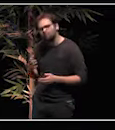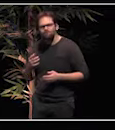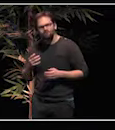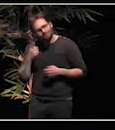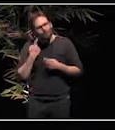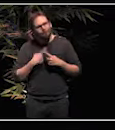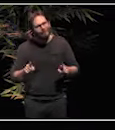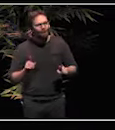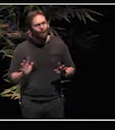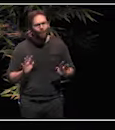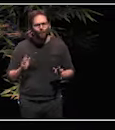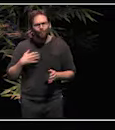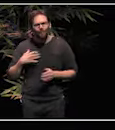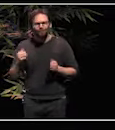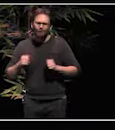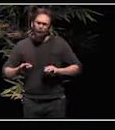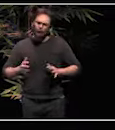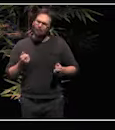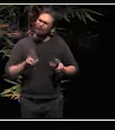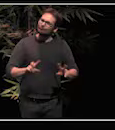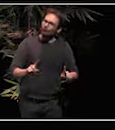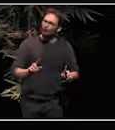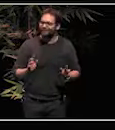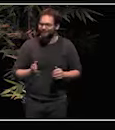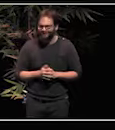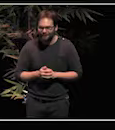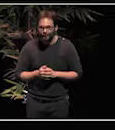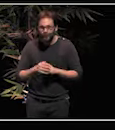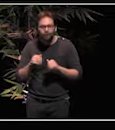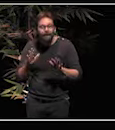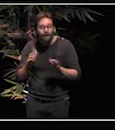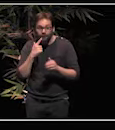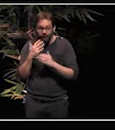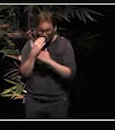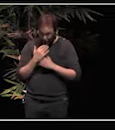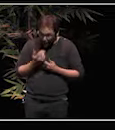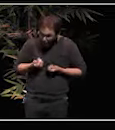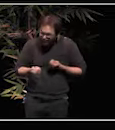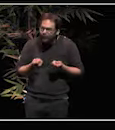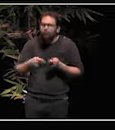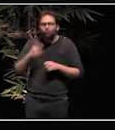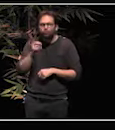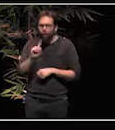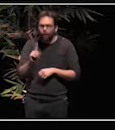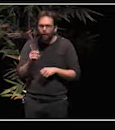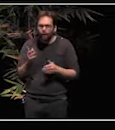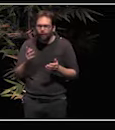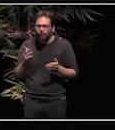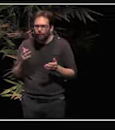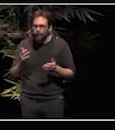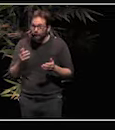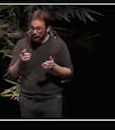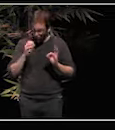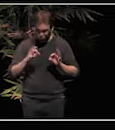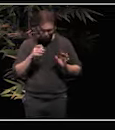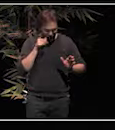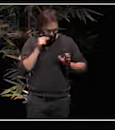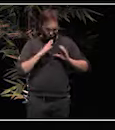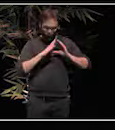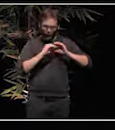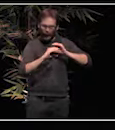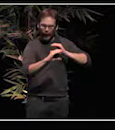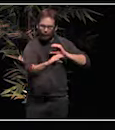Là, pour le coup, je ne suis pas loin de partager cet avis. Par contre, ça ne veut pas dire qu'elles se préservent plus. C'est-à-dire qu'elles sont... OK, elles le font de façon... Elles répartissent leurs efforts de façon peut-être